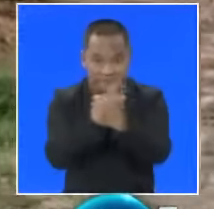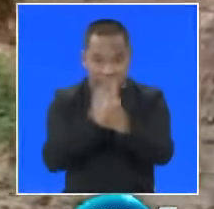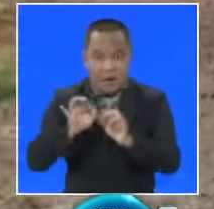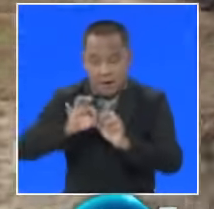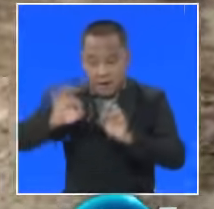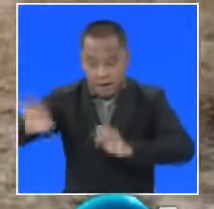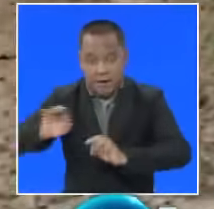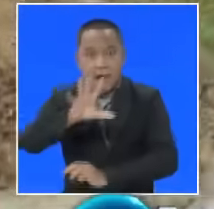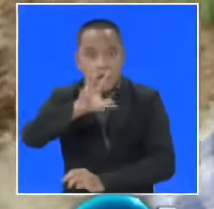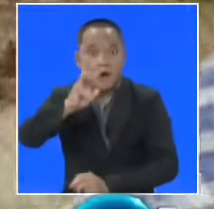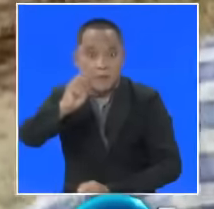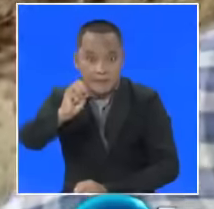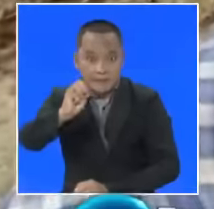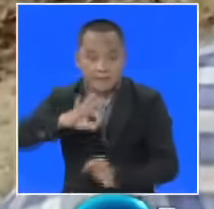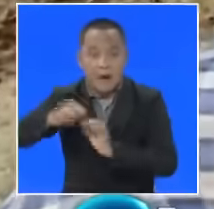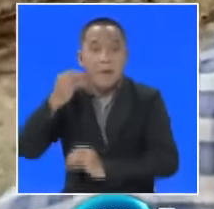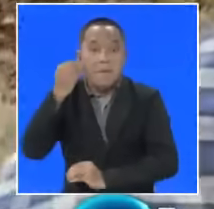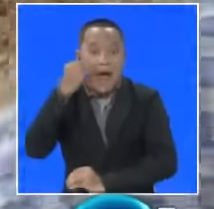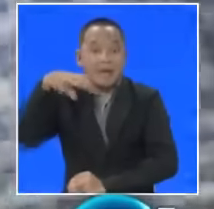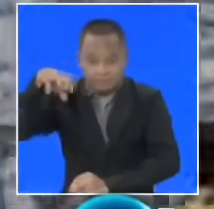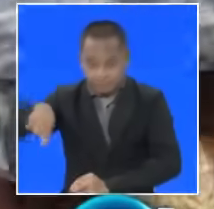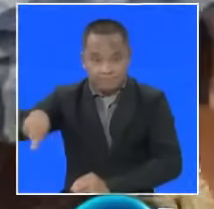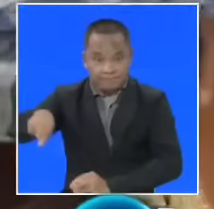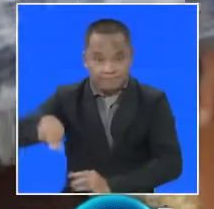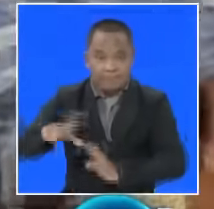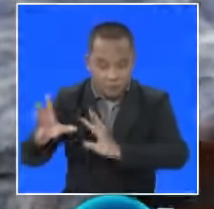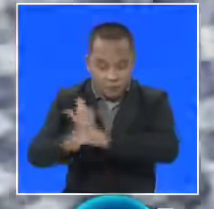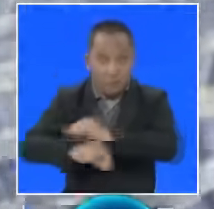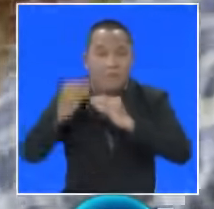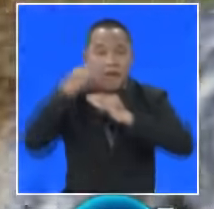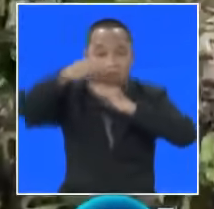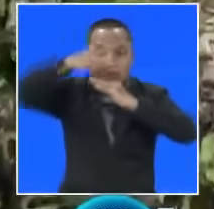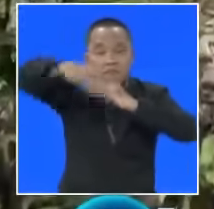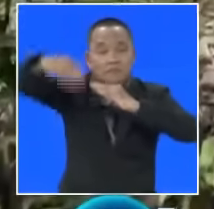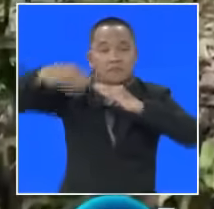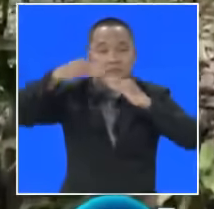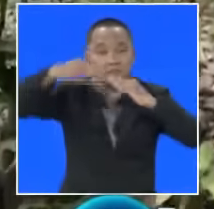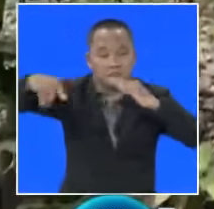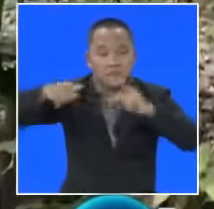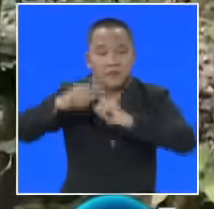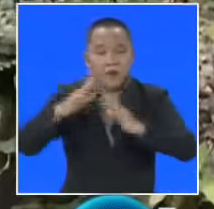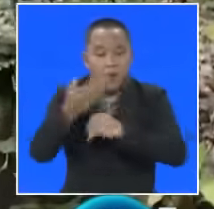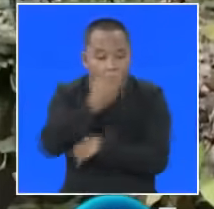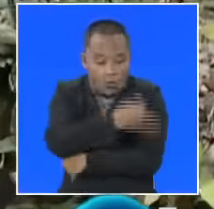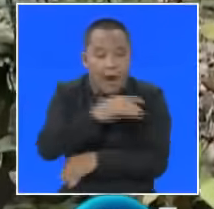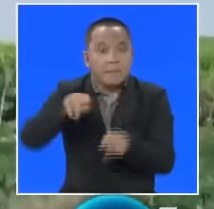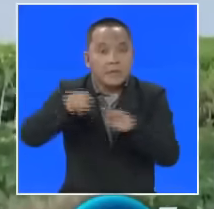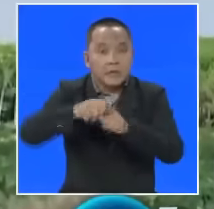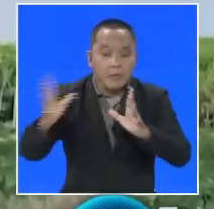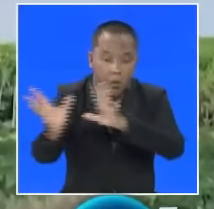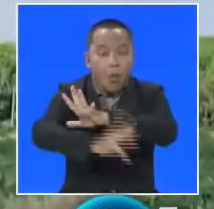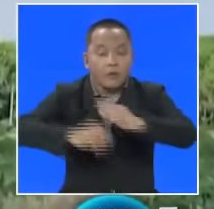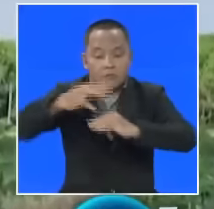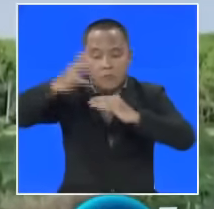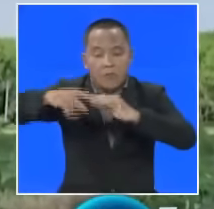างจากจุดแรกไป500เมตรเป็นบ้านอีกหลังนึงค่ะถูกขโมยหลังคาบ้านคุณผู้ชมแล้วก็หลังคาห้องน้ำด้วยนะเอาไปหมดเล